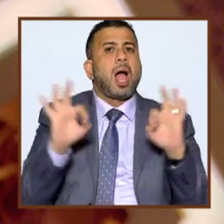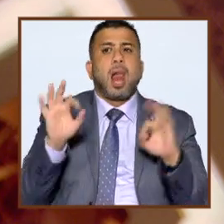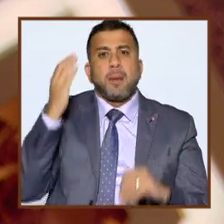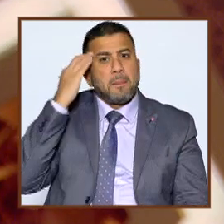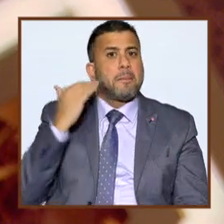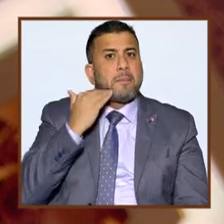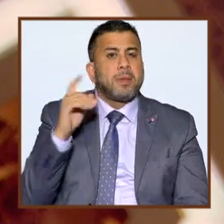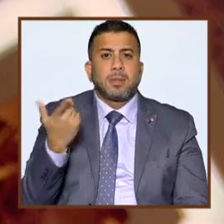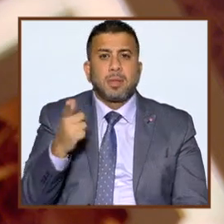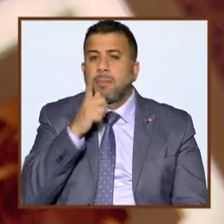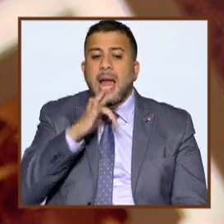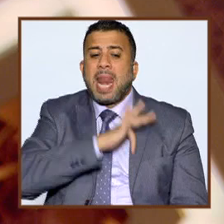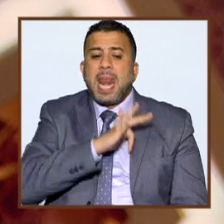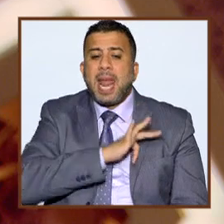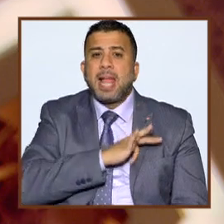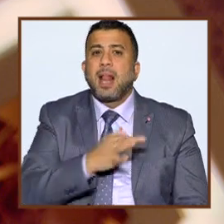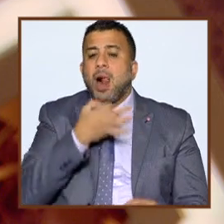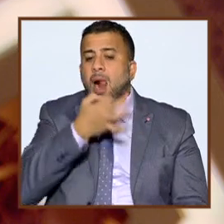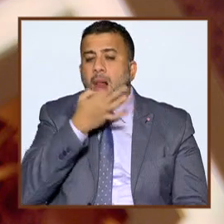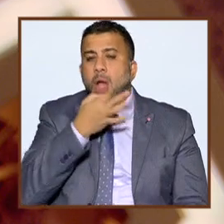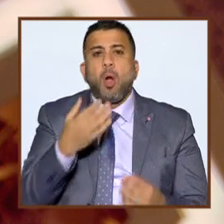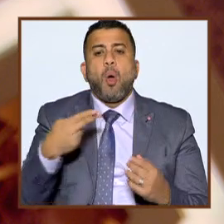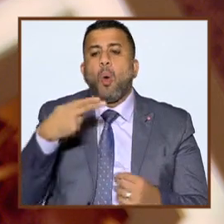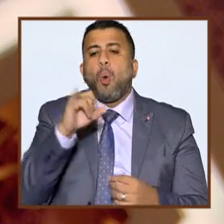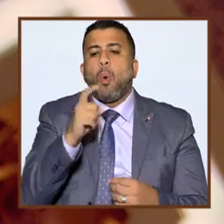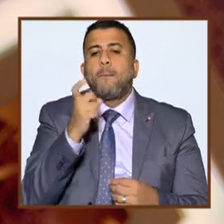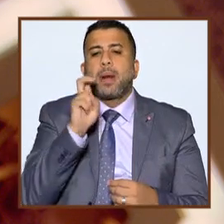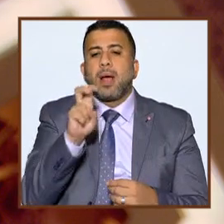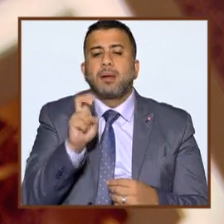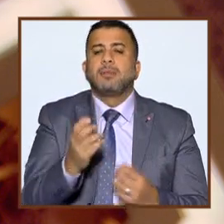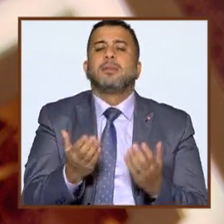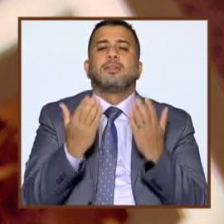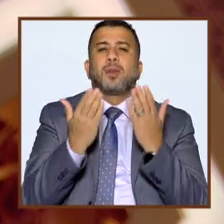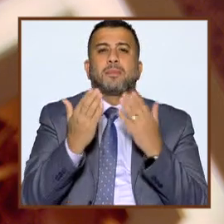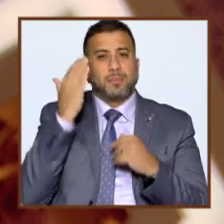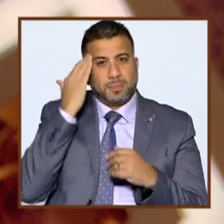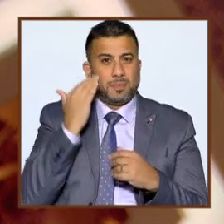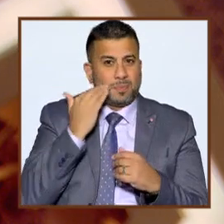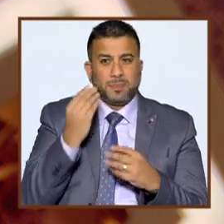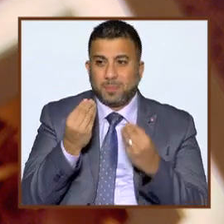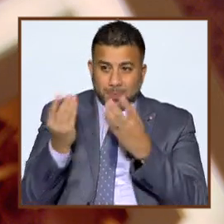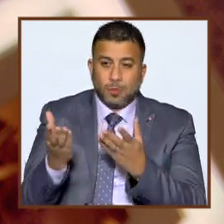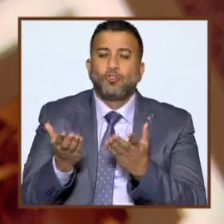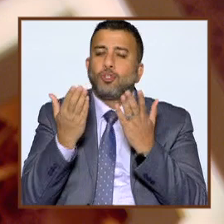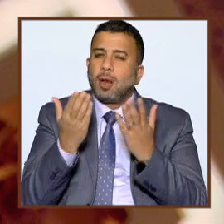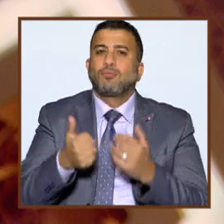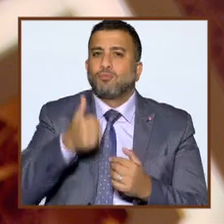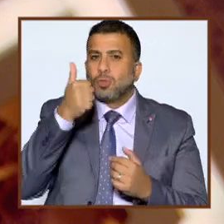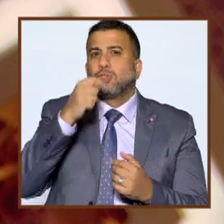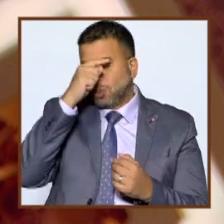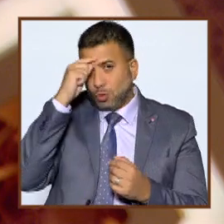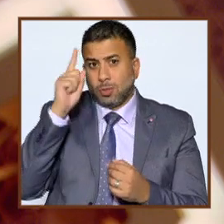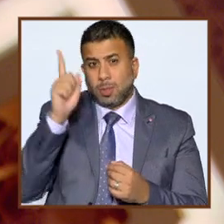الحالة، هل تنوي عند الإحرام أم ماذا؟ أختي فاطمة بارك الله فيك ويسر الله العمرة لهذه الأخت، بالنسبة